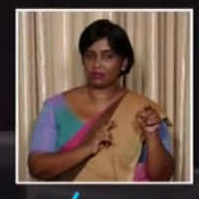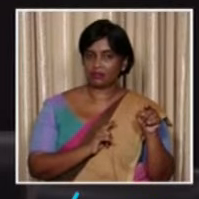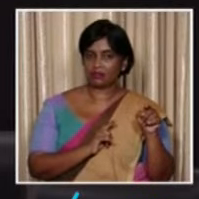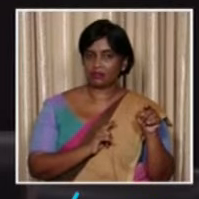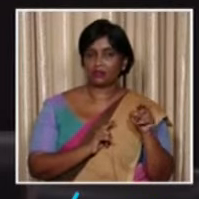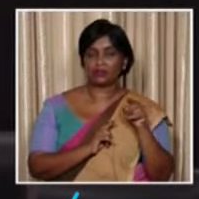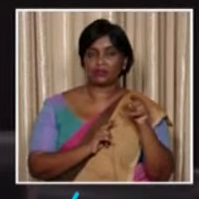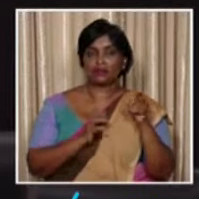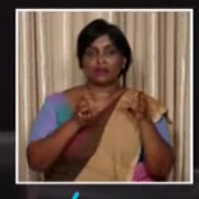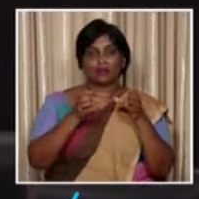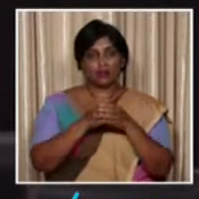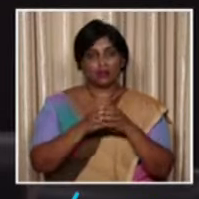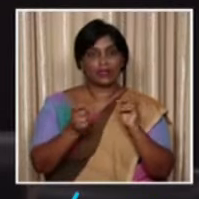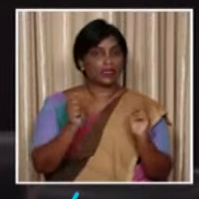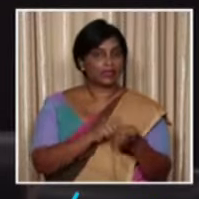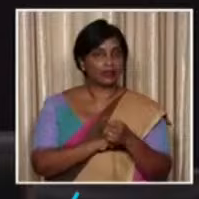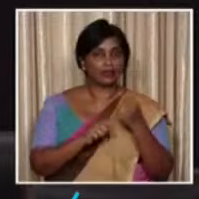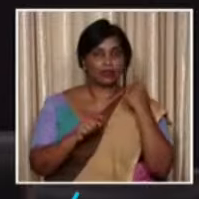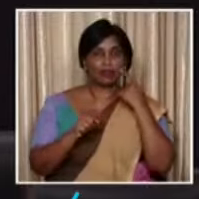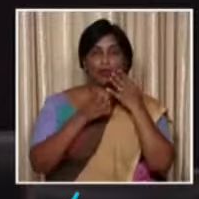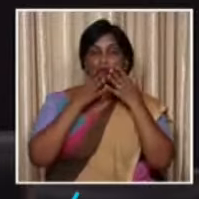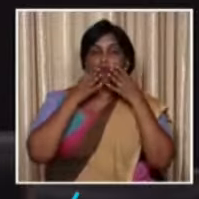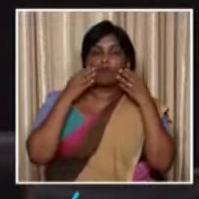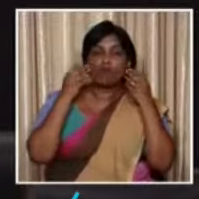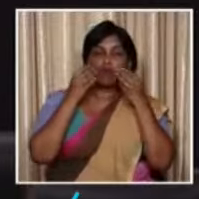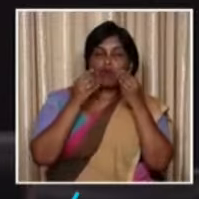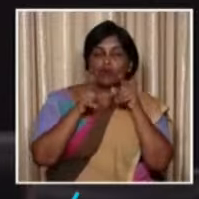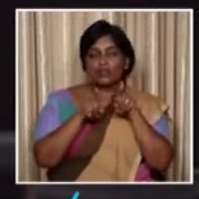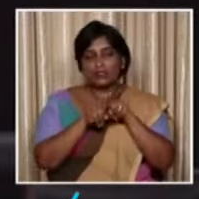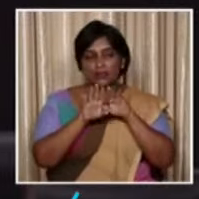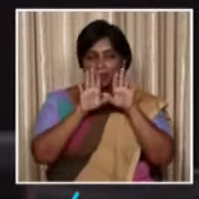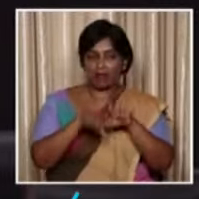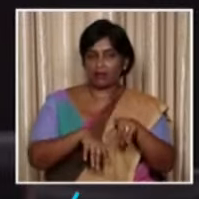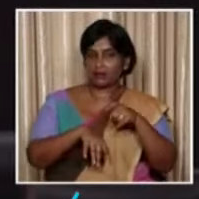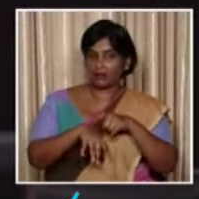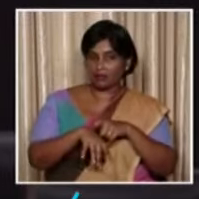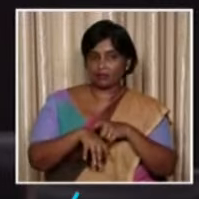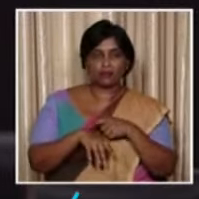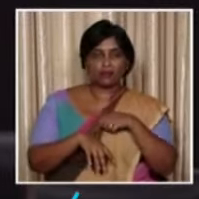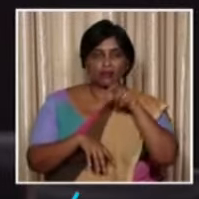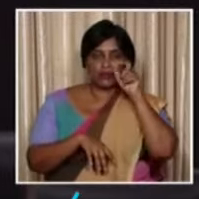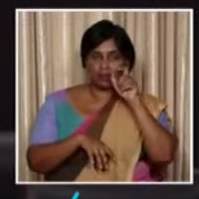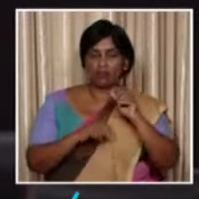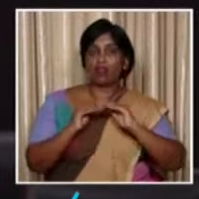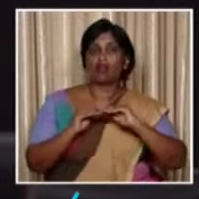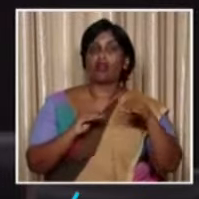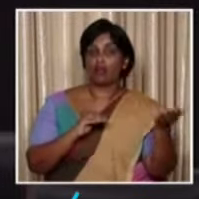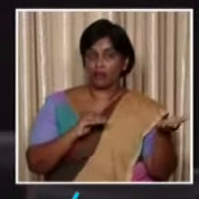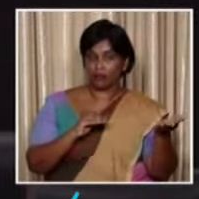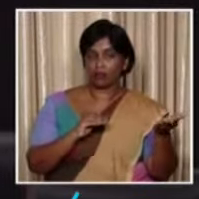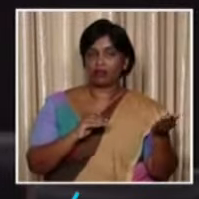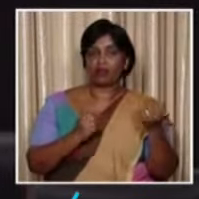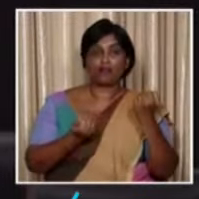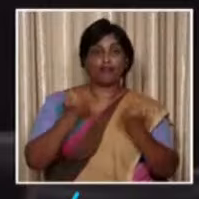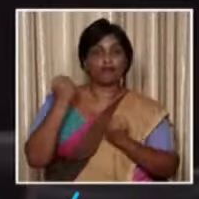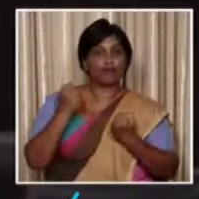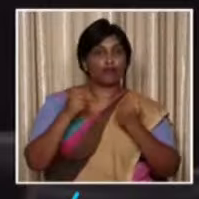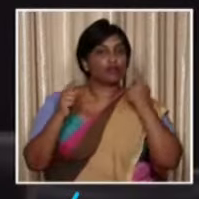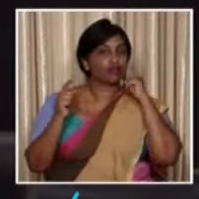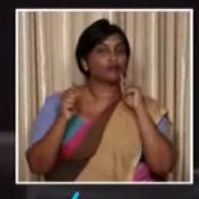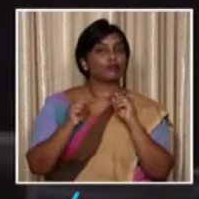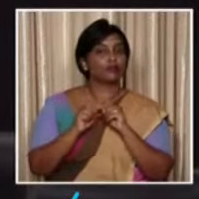ए पक्षे आये क्रिकेट टेक गयान पूछ पटा हुआ गे इन्न वेलावक मन देक्का एलिए वाहने